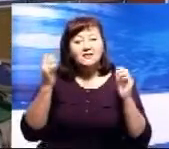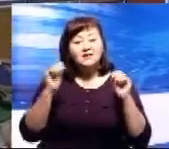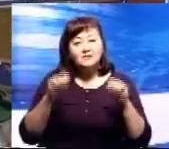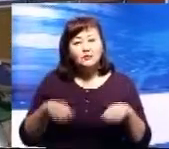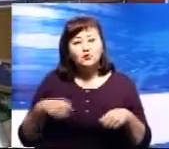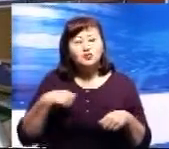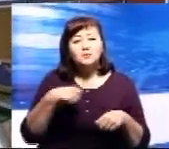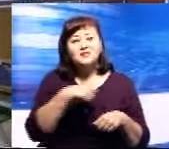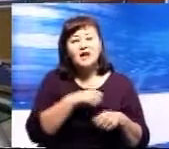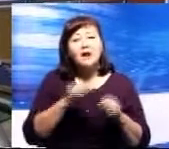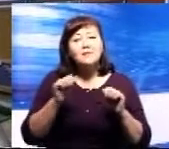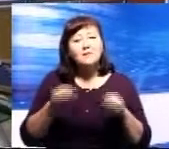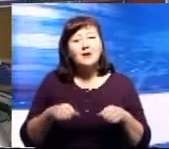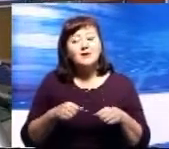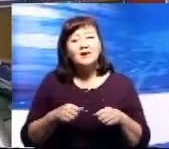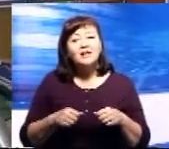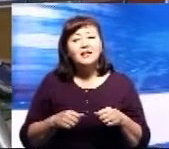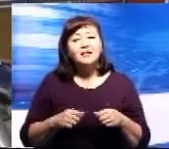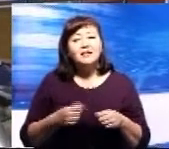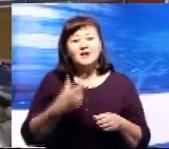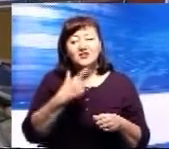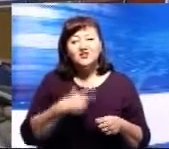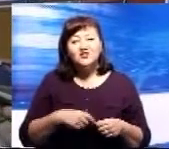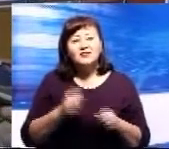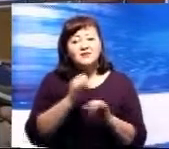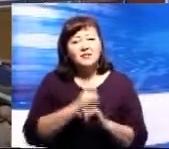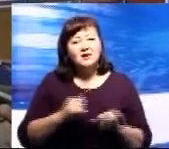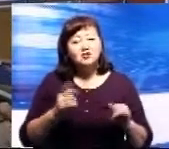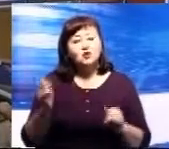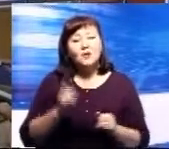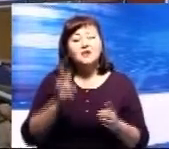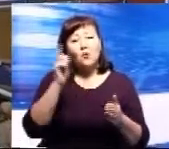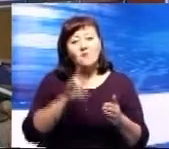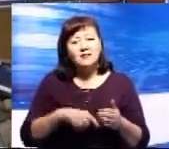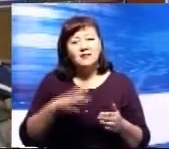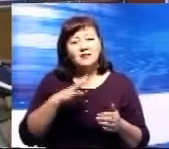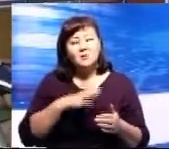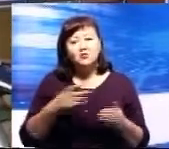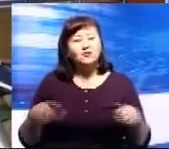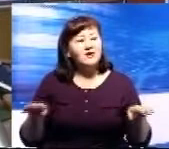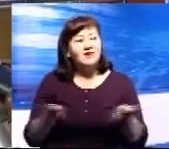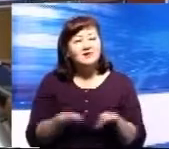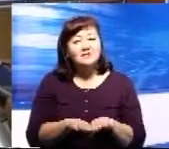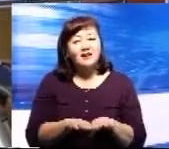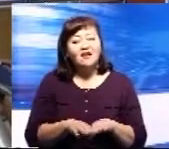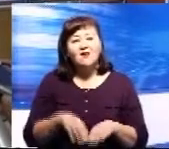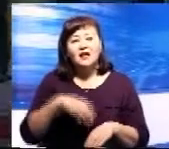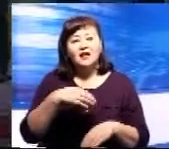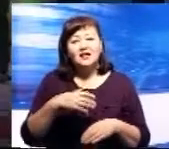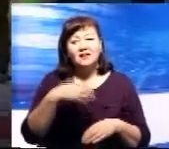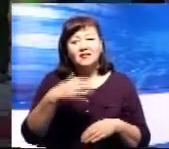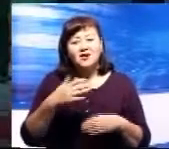самореализации, чтобы у них личностное развитие было, вселить им уверенность в том, что они такие же